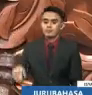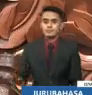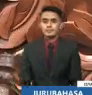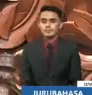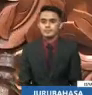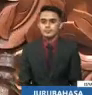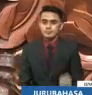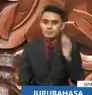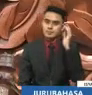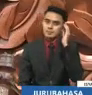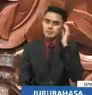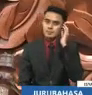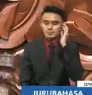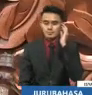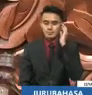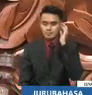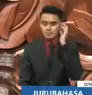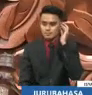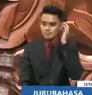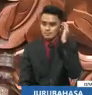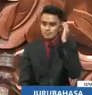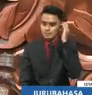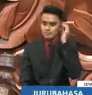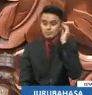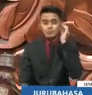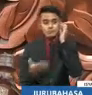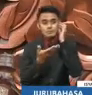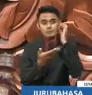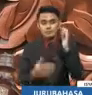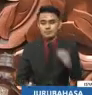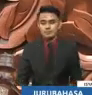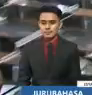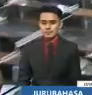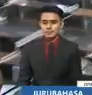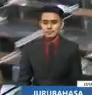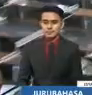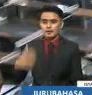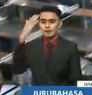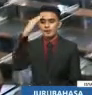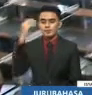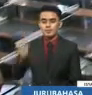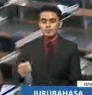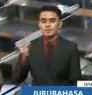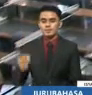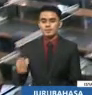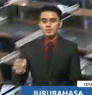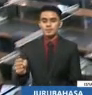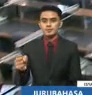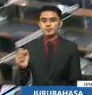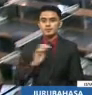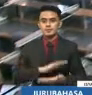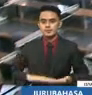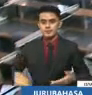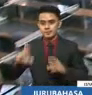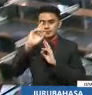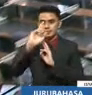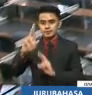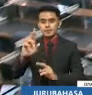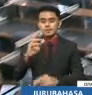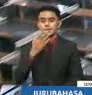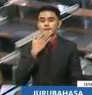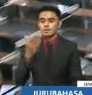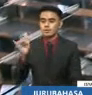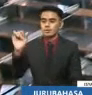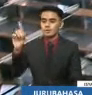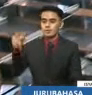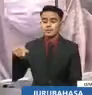Hai pasif yang pomade phone luiza bencana shrikhand assalamualaikum warahmatullah barakatuh salam hormat Makasih Perancis